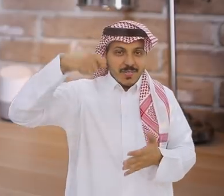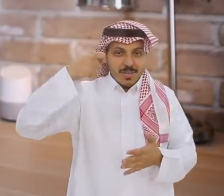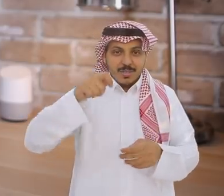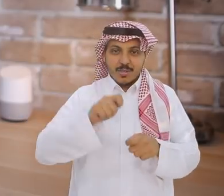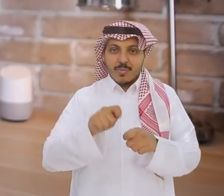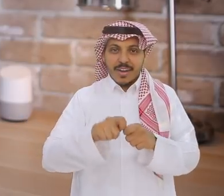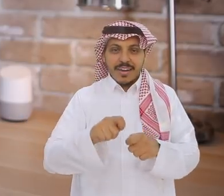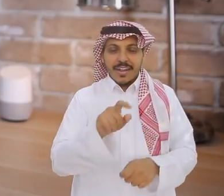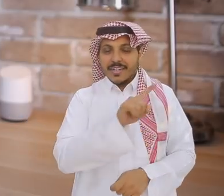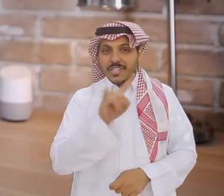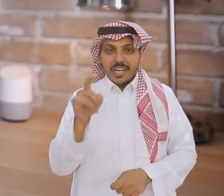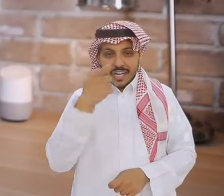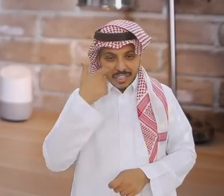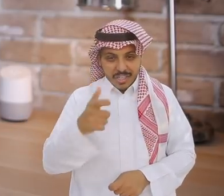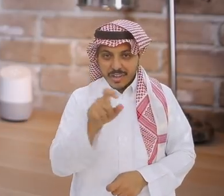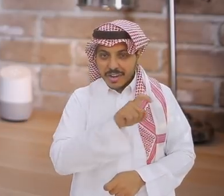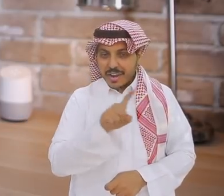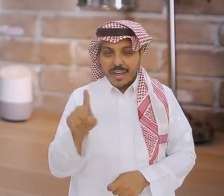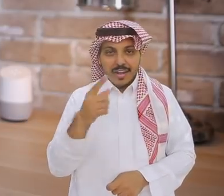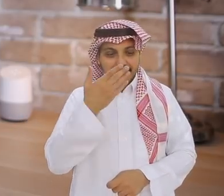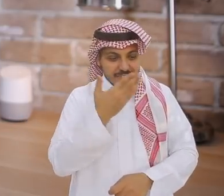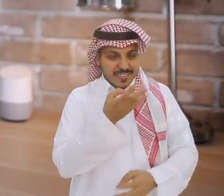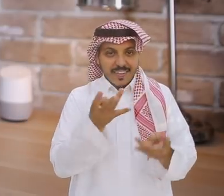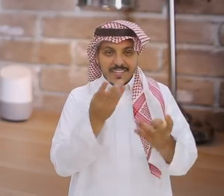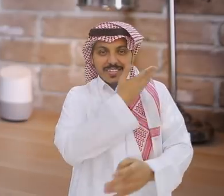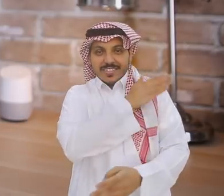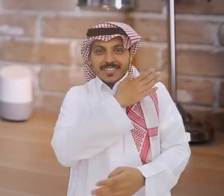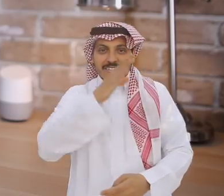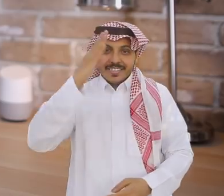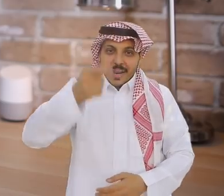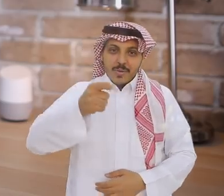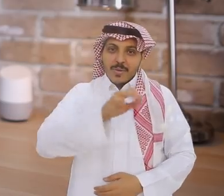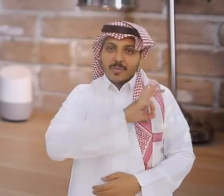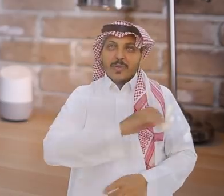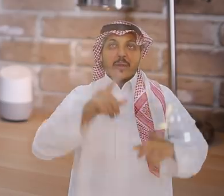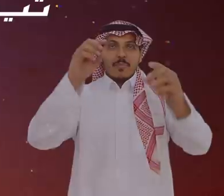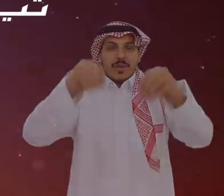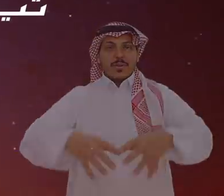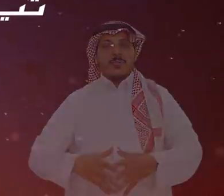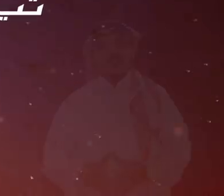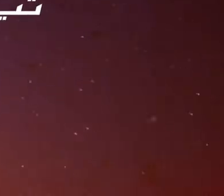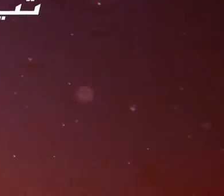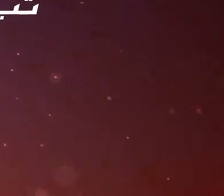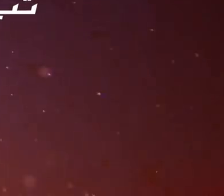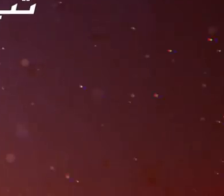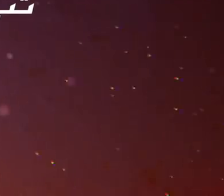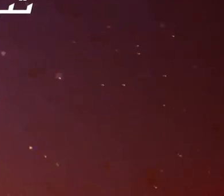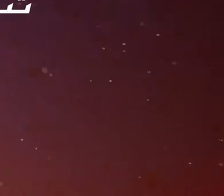سبحانك اللهم وبحمدك أشهد أن لا إله إلا أنت استغفرك وأتوب إليك. السلام عليكم ورحمة الله وبركاته.